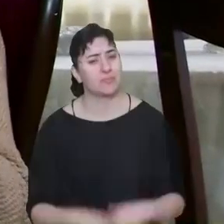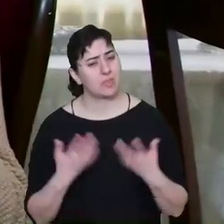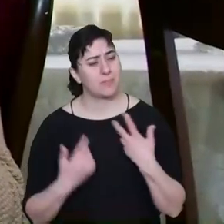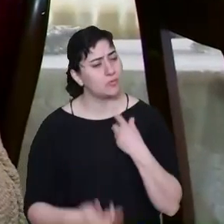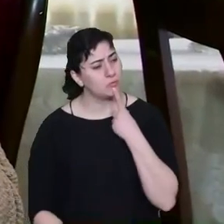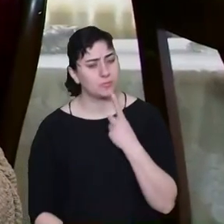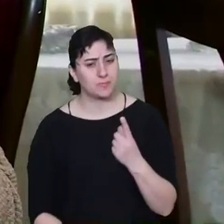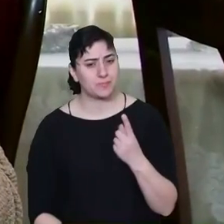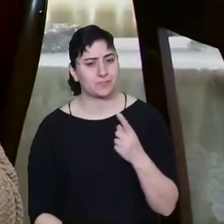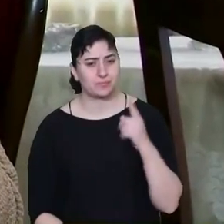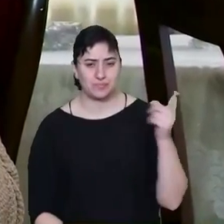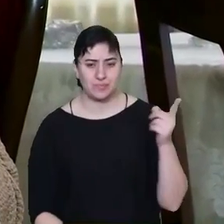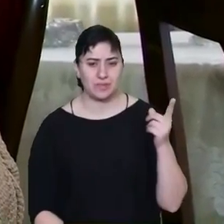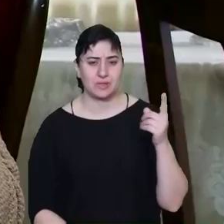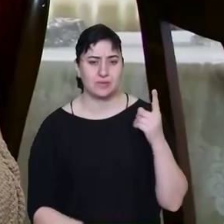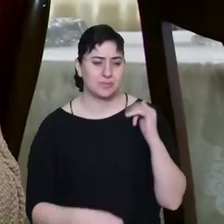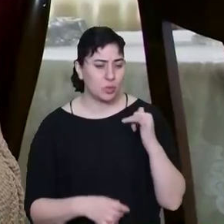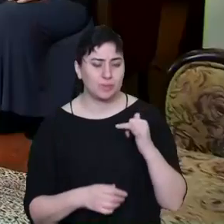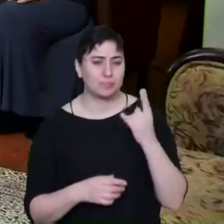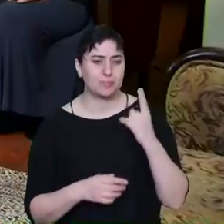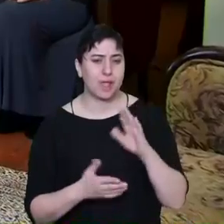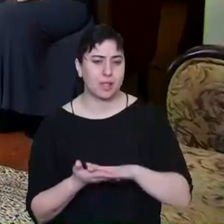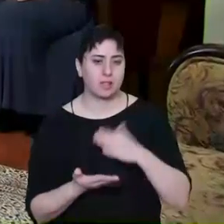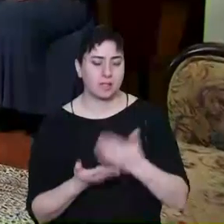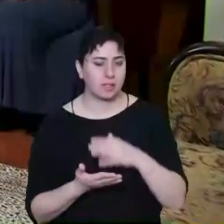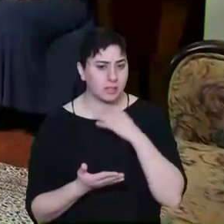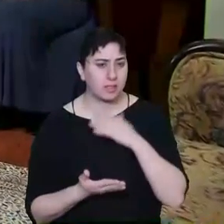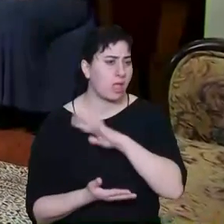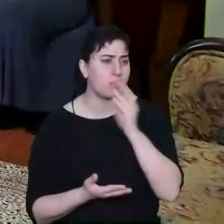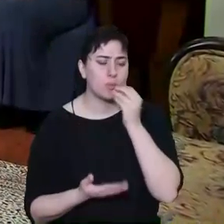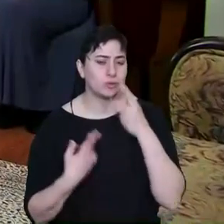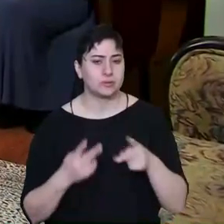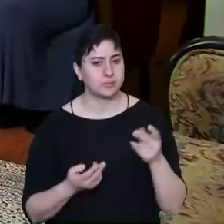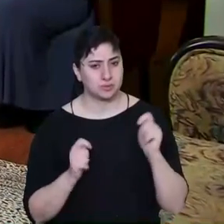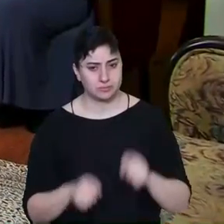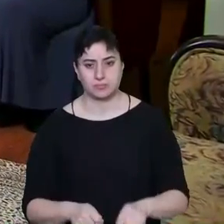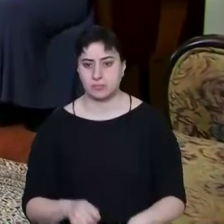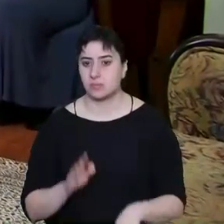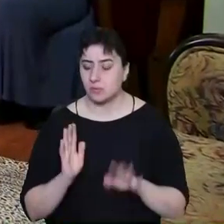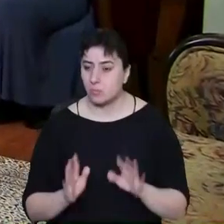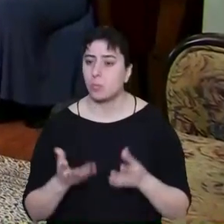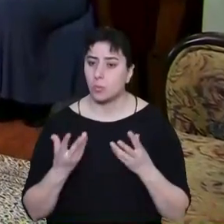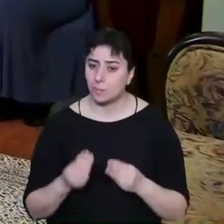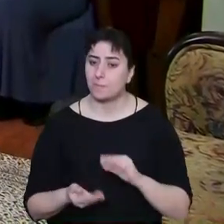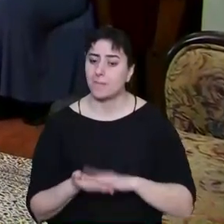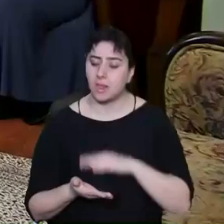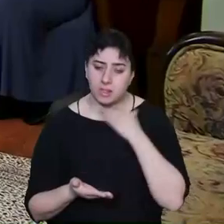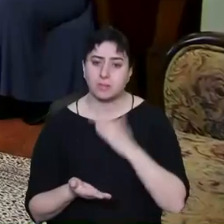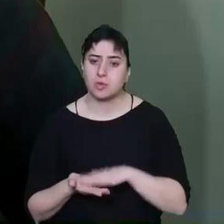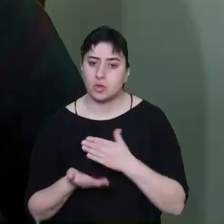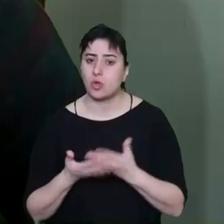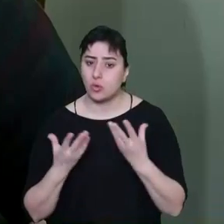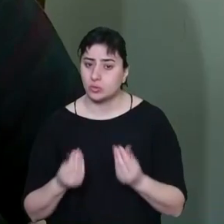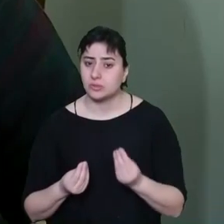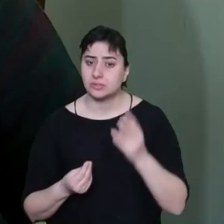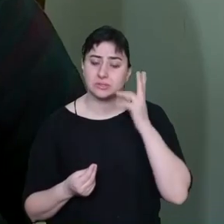Ya ben diyorum ki, şuradan gideyim birkaç kilo pirzola alayım. Pirzolayı herkes sever. Tamam Mahmutcuğum, pirzolayı herkes sever